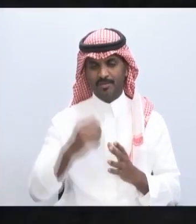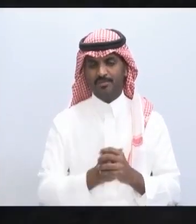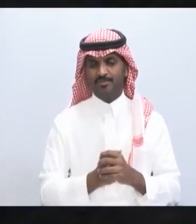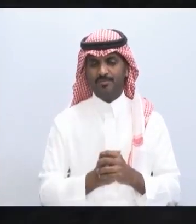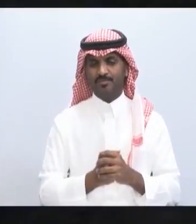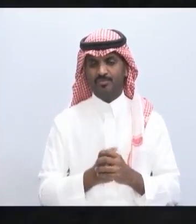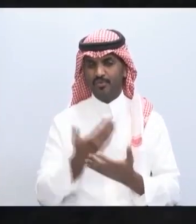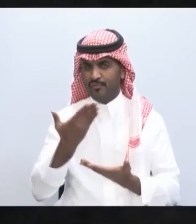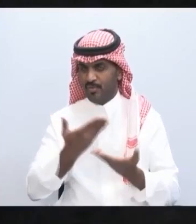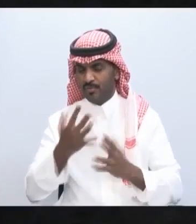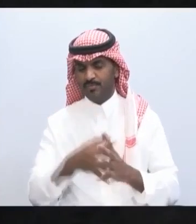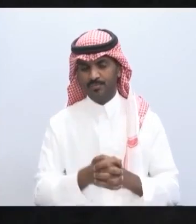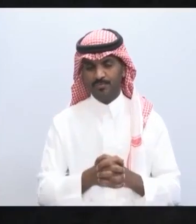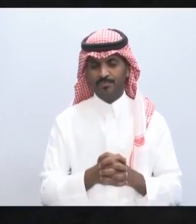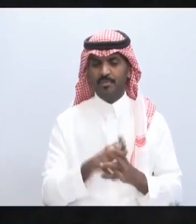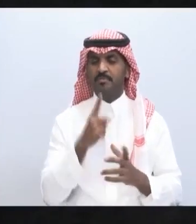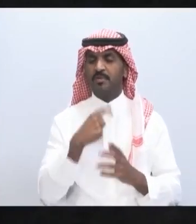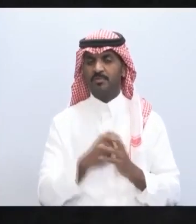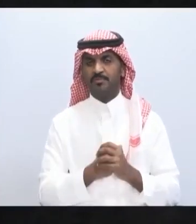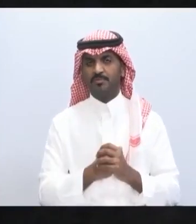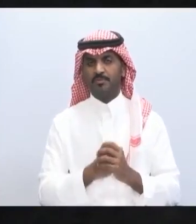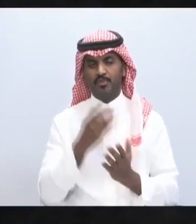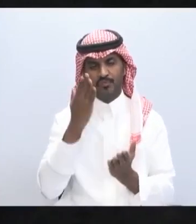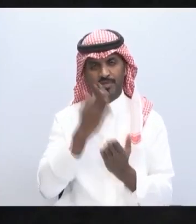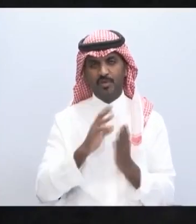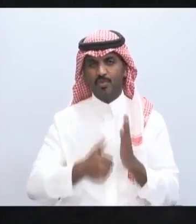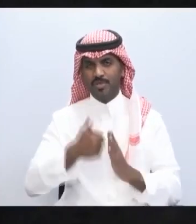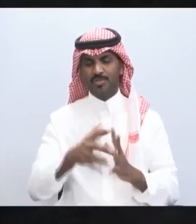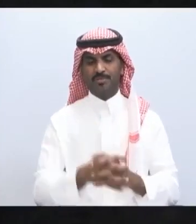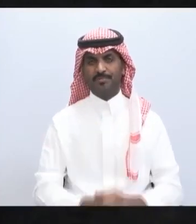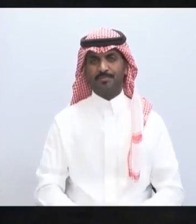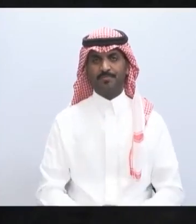ومقدرا تفاعلكم مع تمنياتي لكم بالتوفيق والنجاح